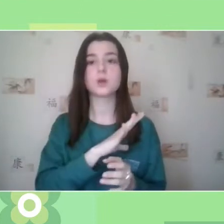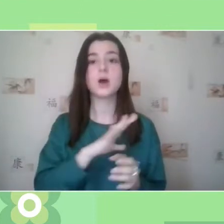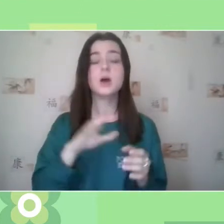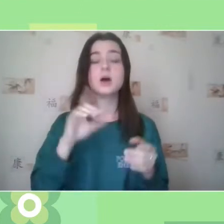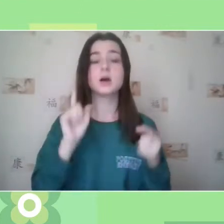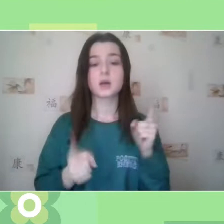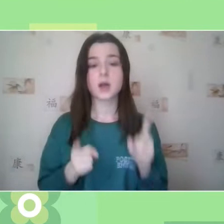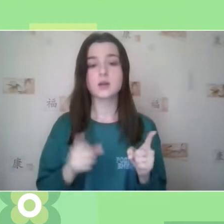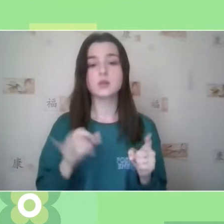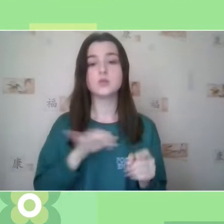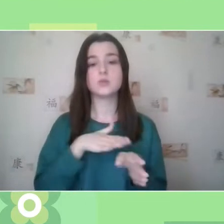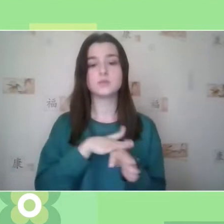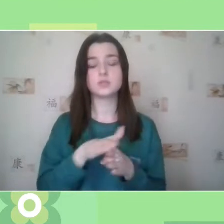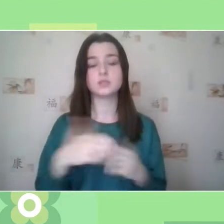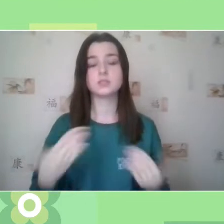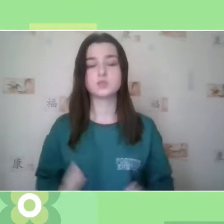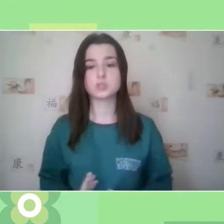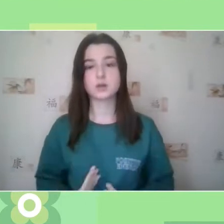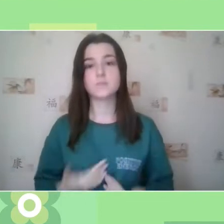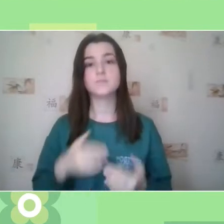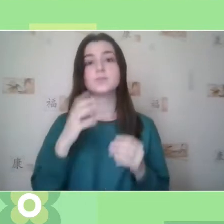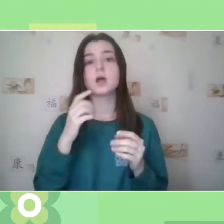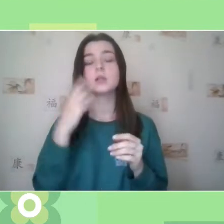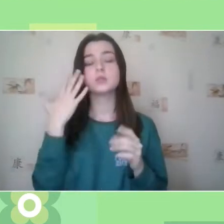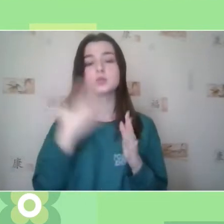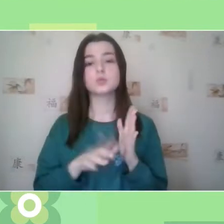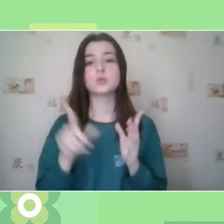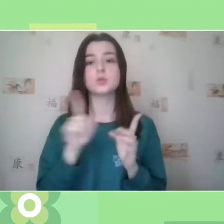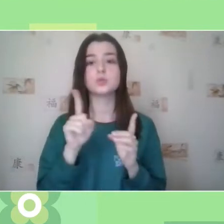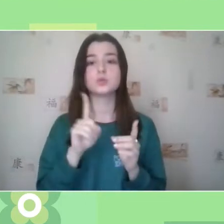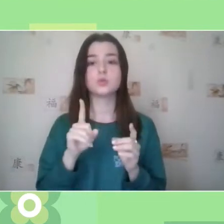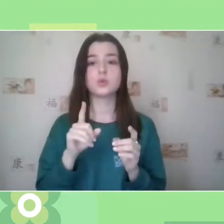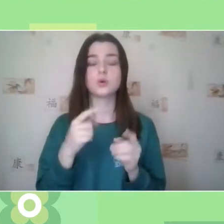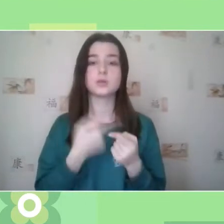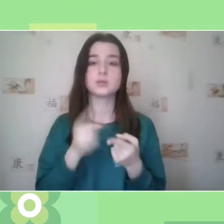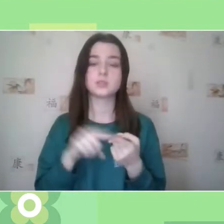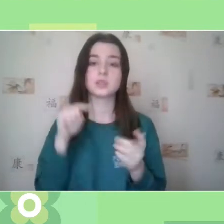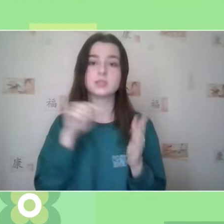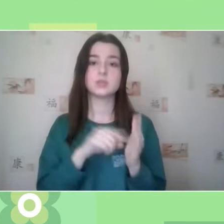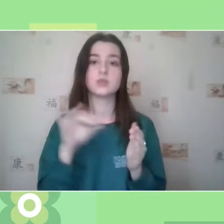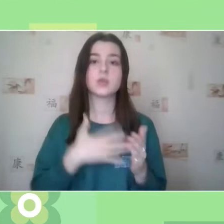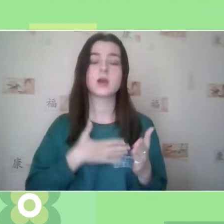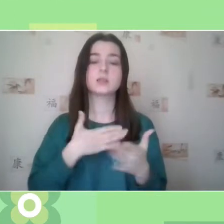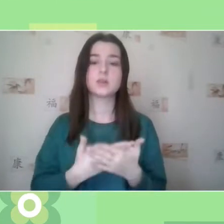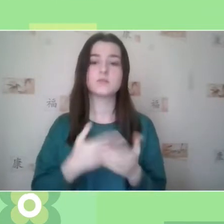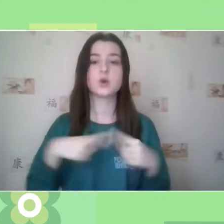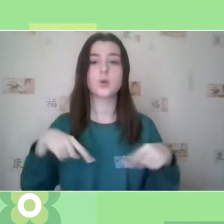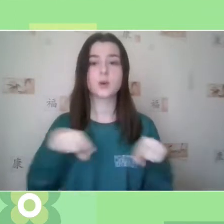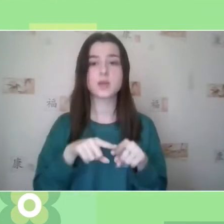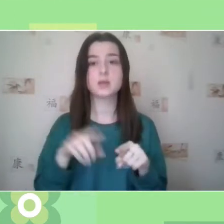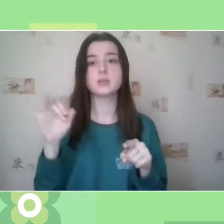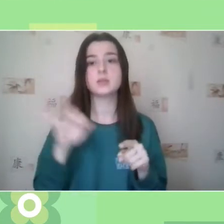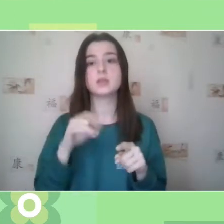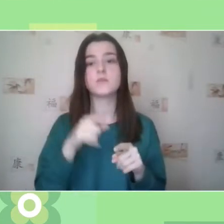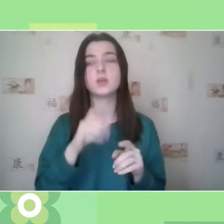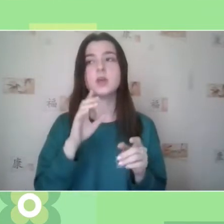реально втілилася в життя. Але зрозуміло, скоріш за все, принаймні на це націлює і програма «Активні громадяни», ви йдете від ідеї